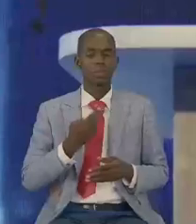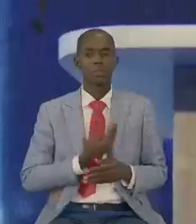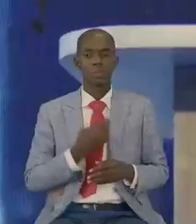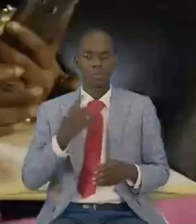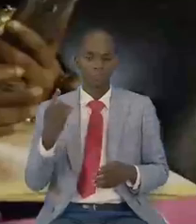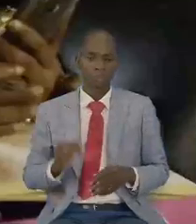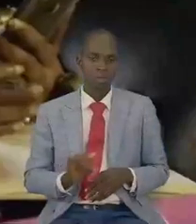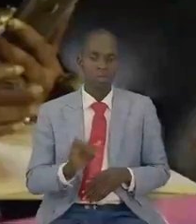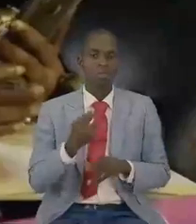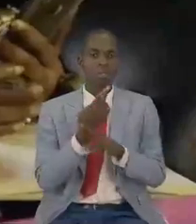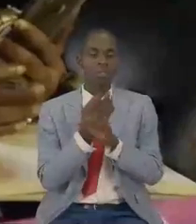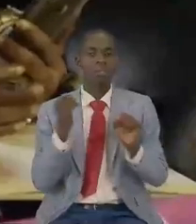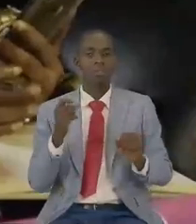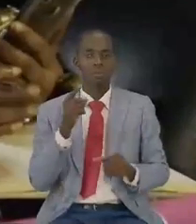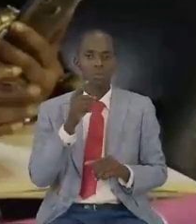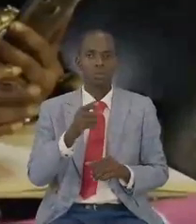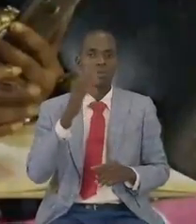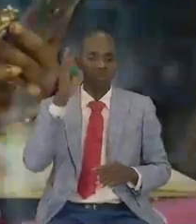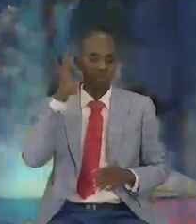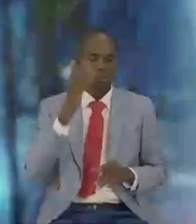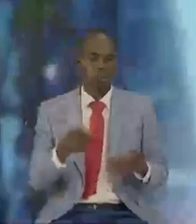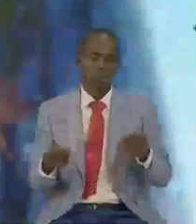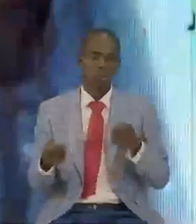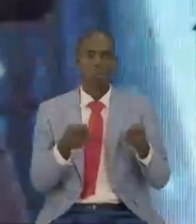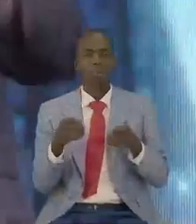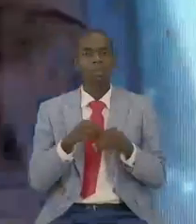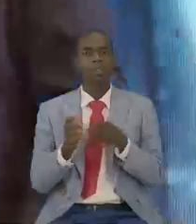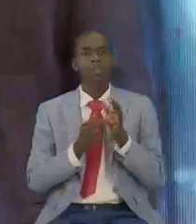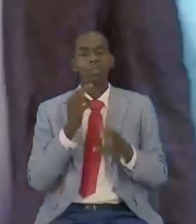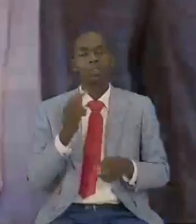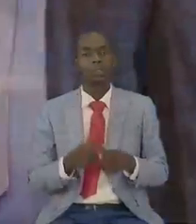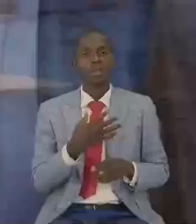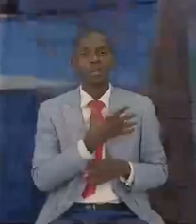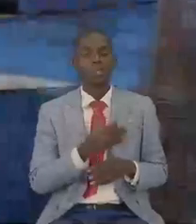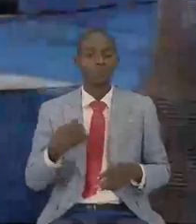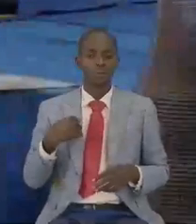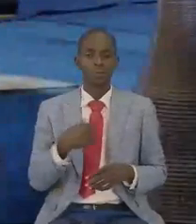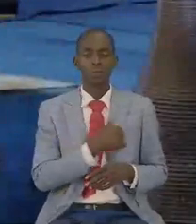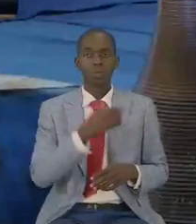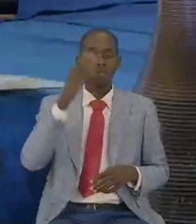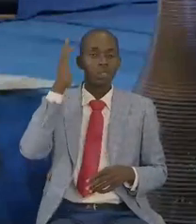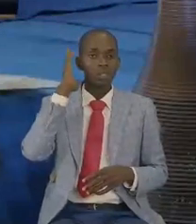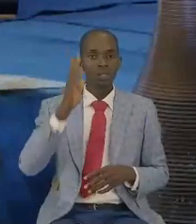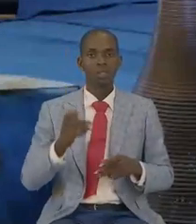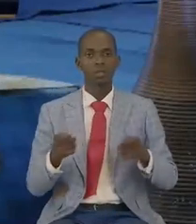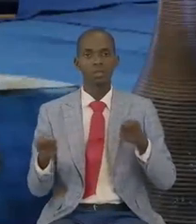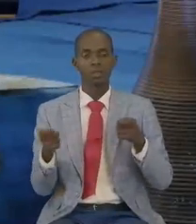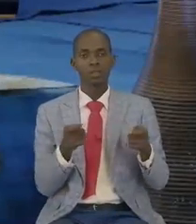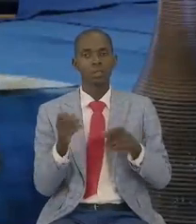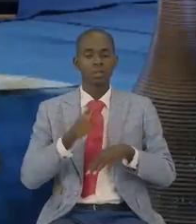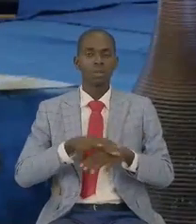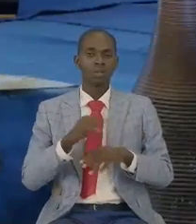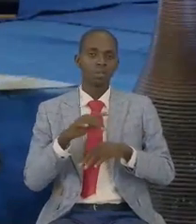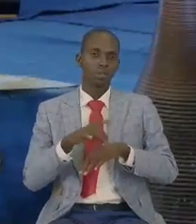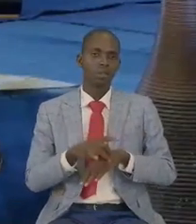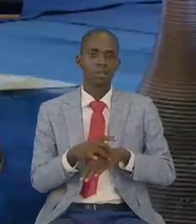rédemption éternelle. Tu régneras. Et nous régnerons sur la